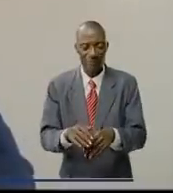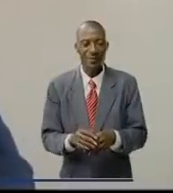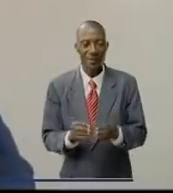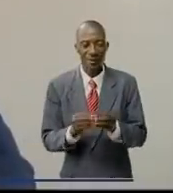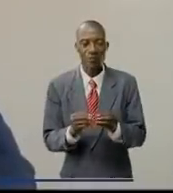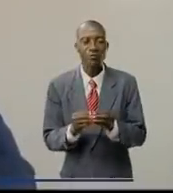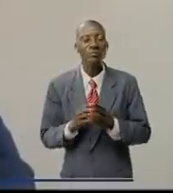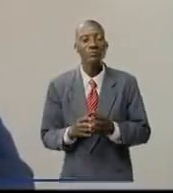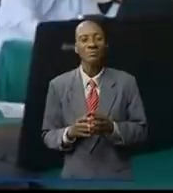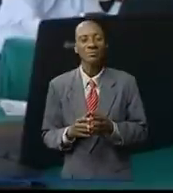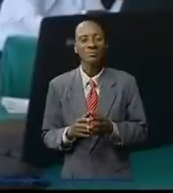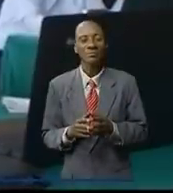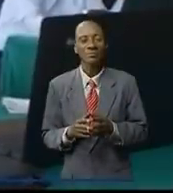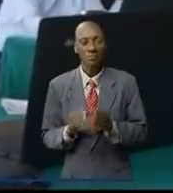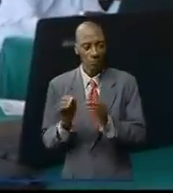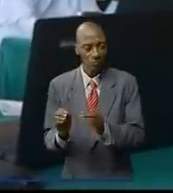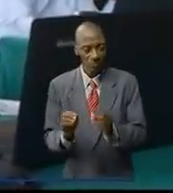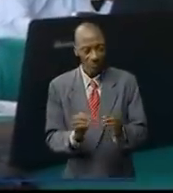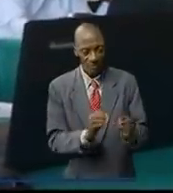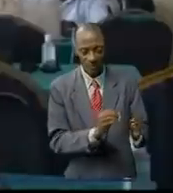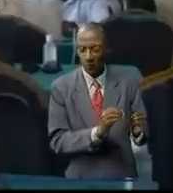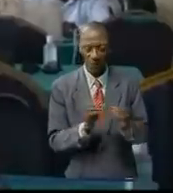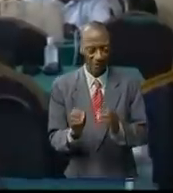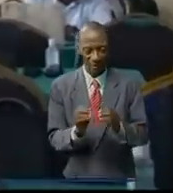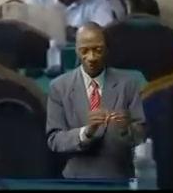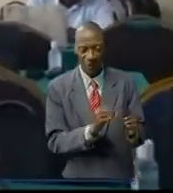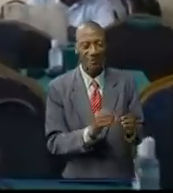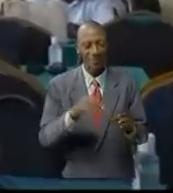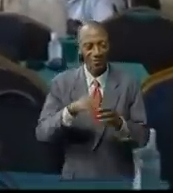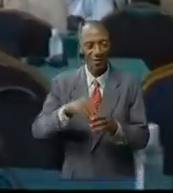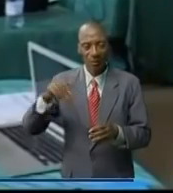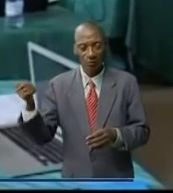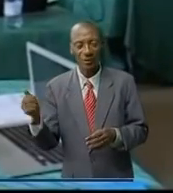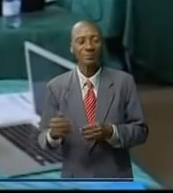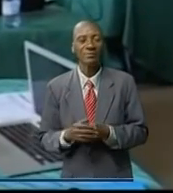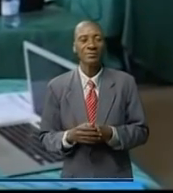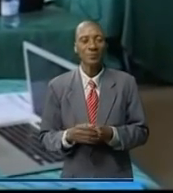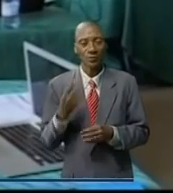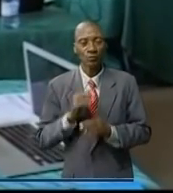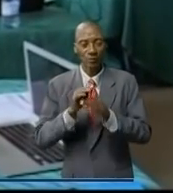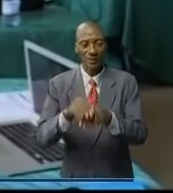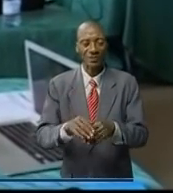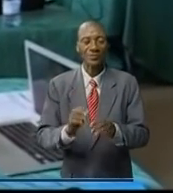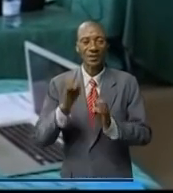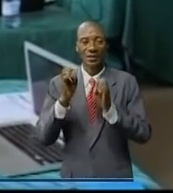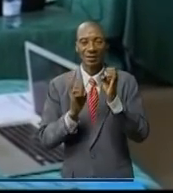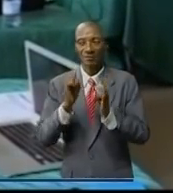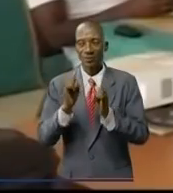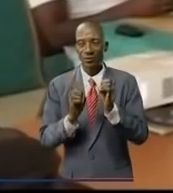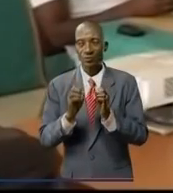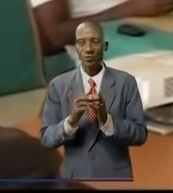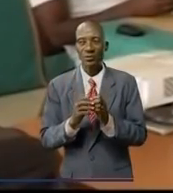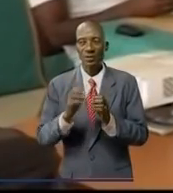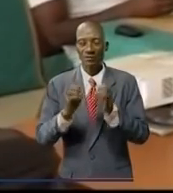centre Arupé de Lubumbashi par Avadar. Il s'est agi de contribuer à l'évaluation de la mise en œuvre du